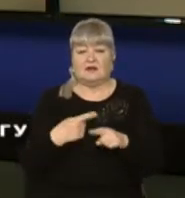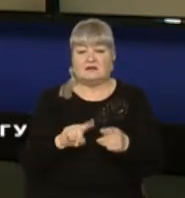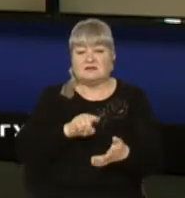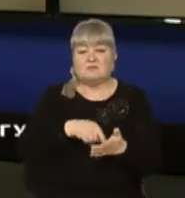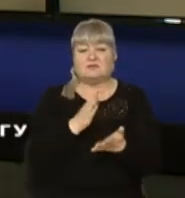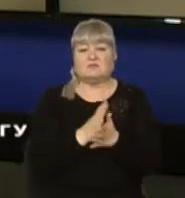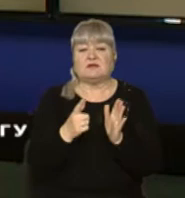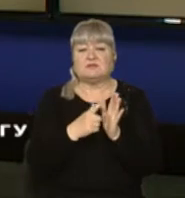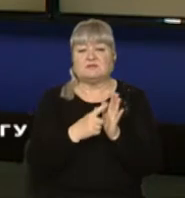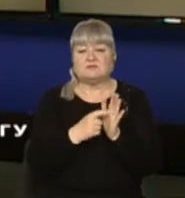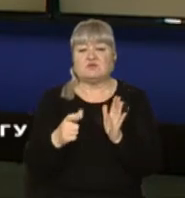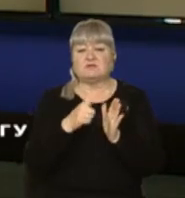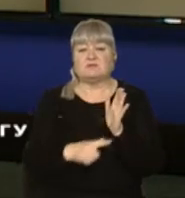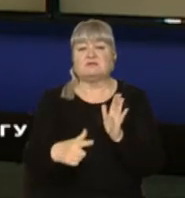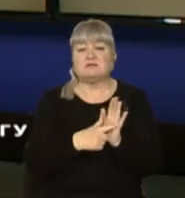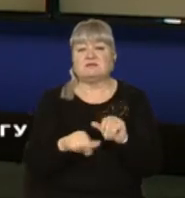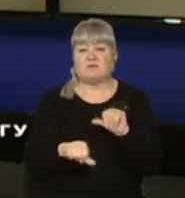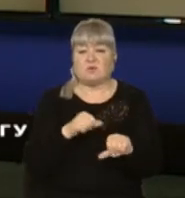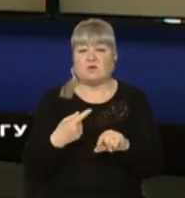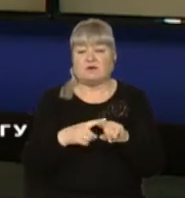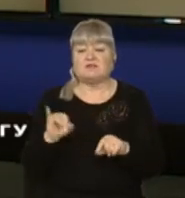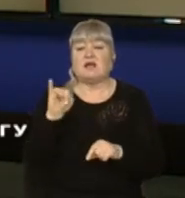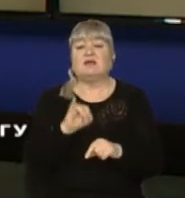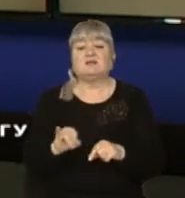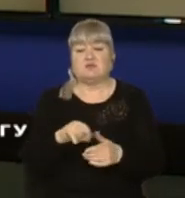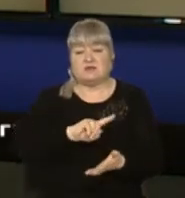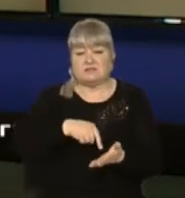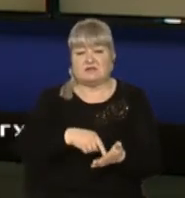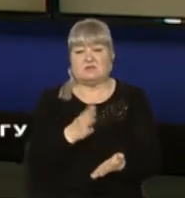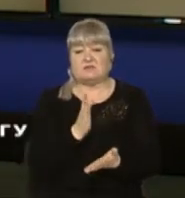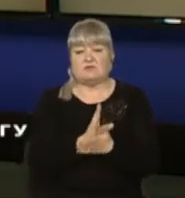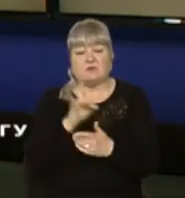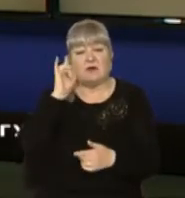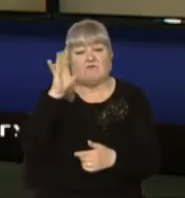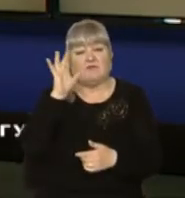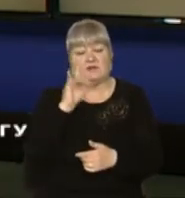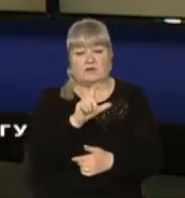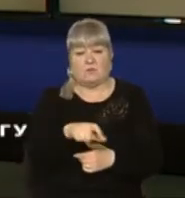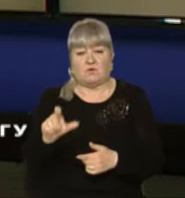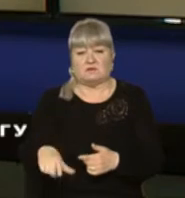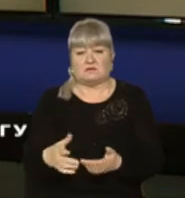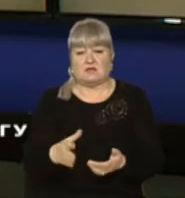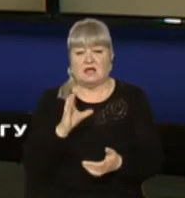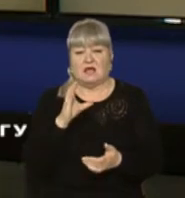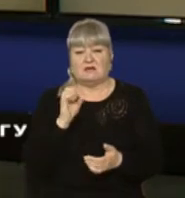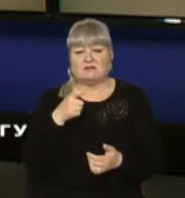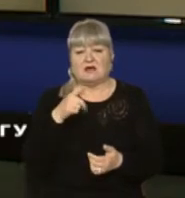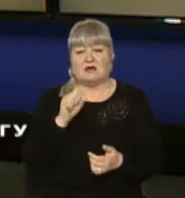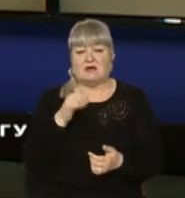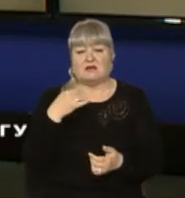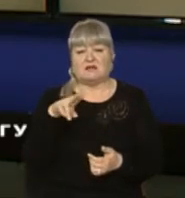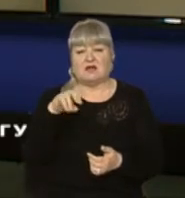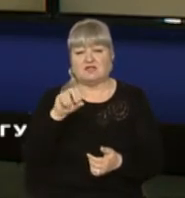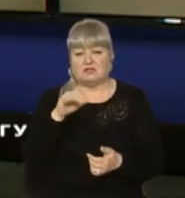має 777 років. Це історичне місто, воно має від видатних постатів в Самборі, такі як Сагайдачний. І ми